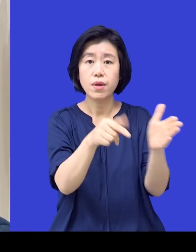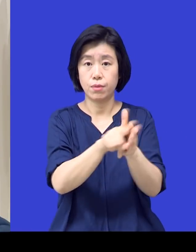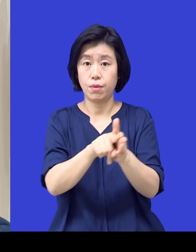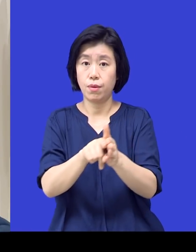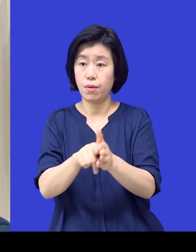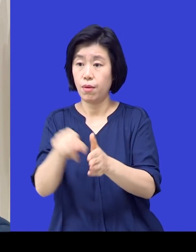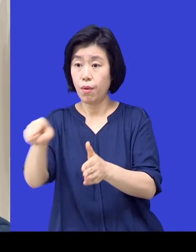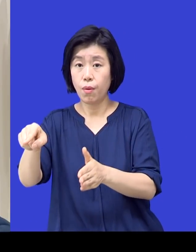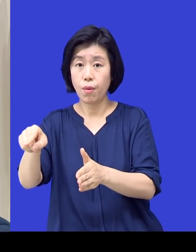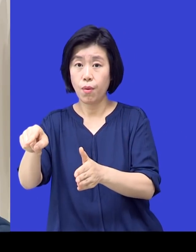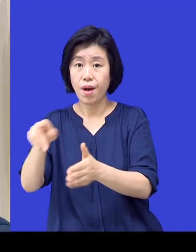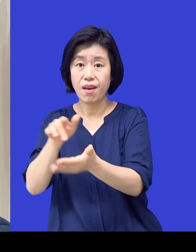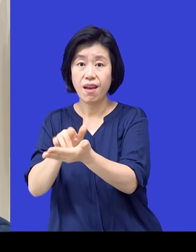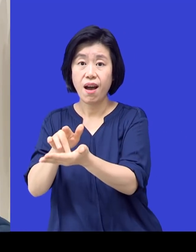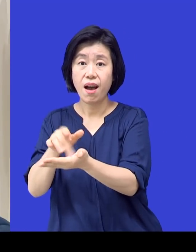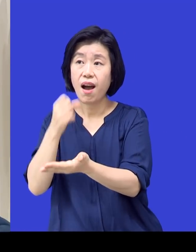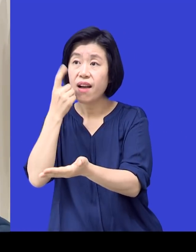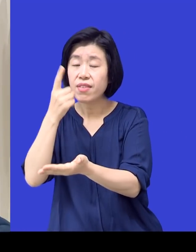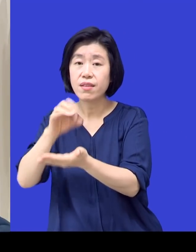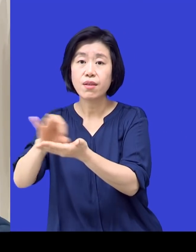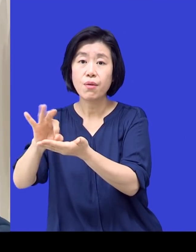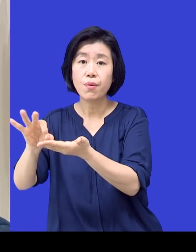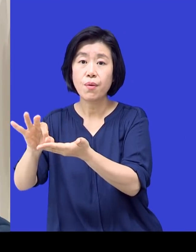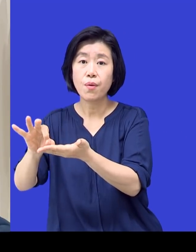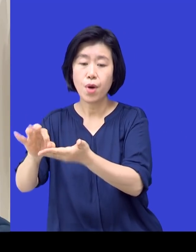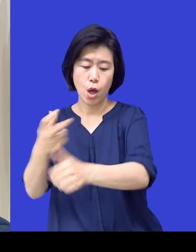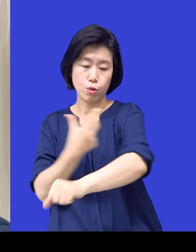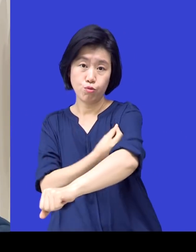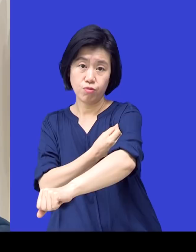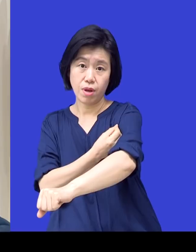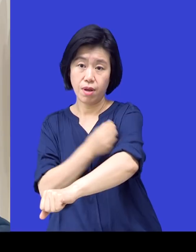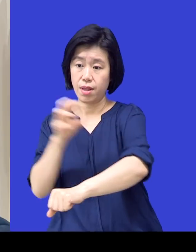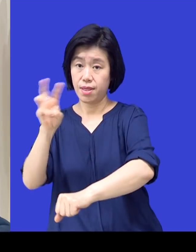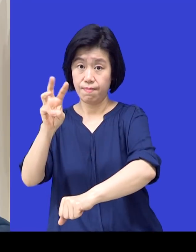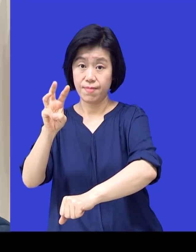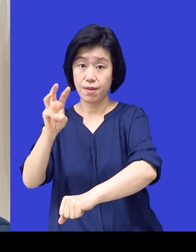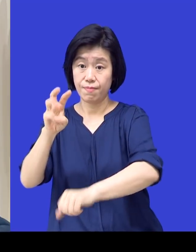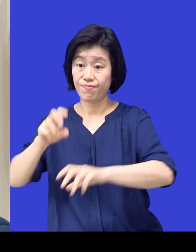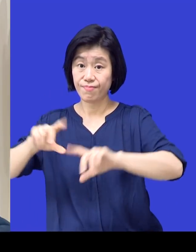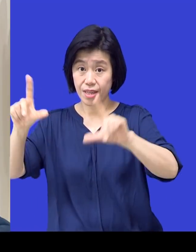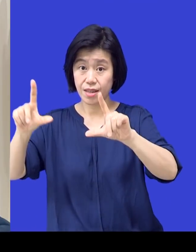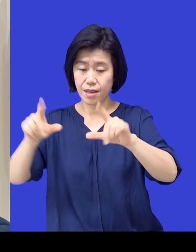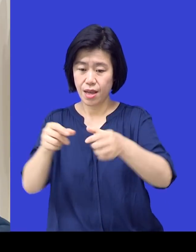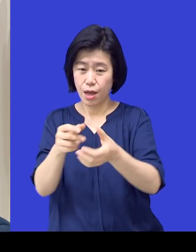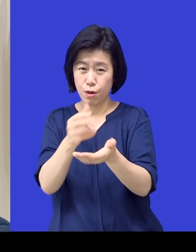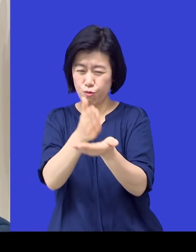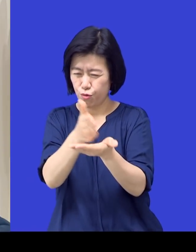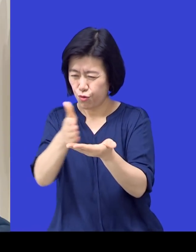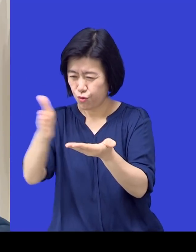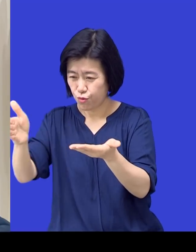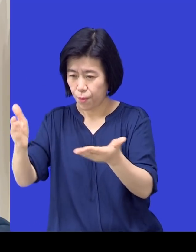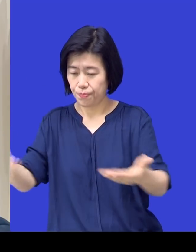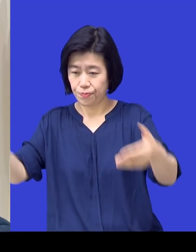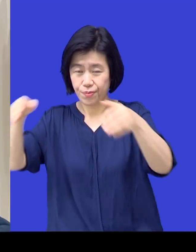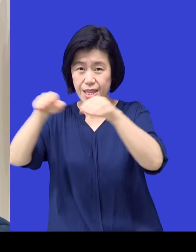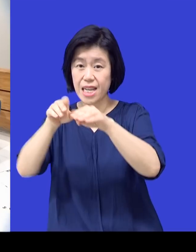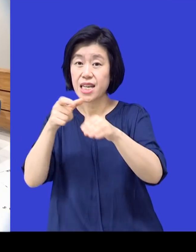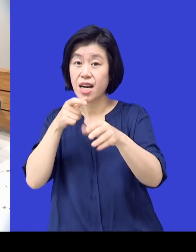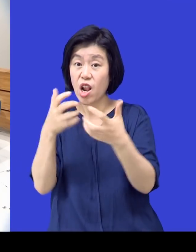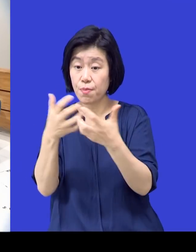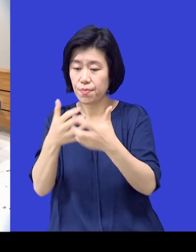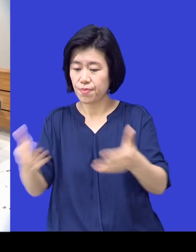주사기 30개 하루에 하나씩 놓는 이 주사기로 이 아이스박스에 넣어가지고 카나다 직원이